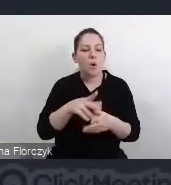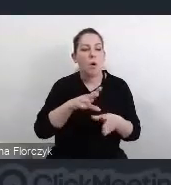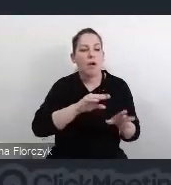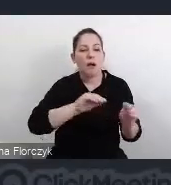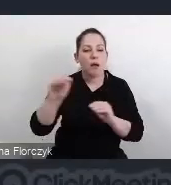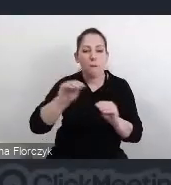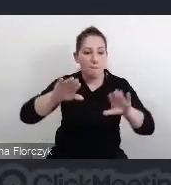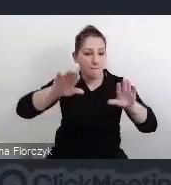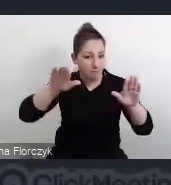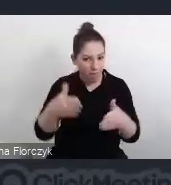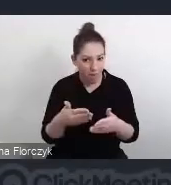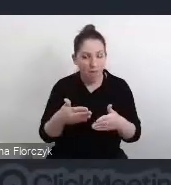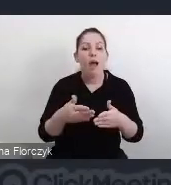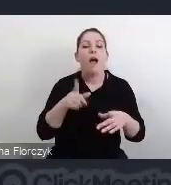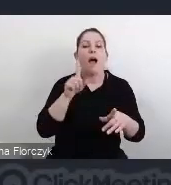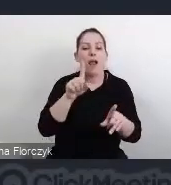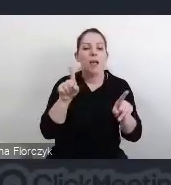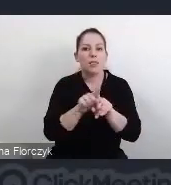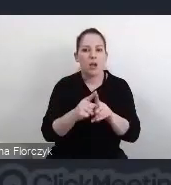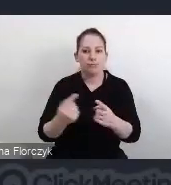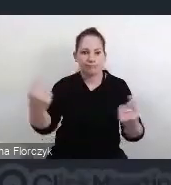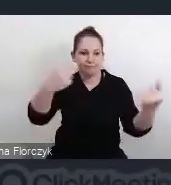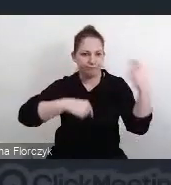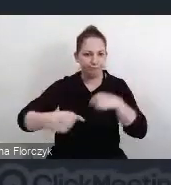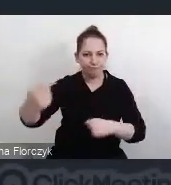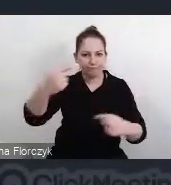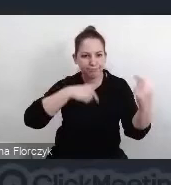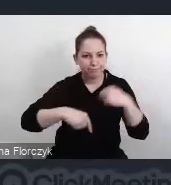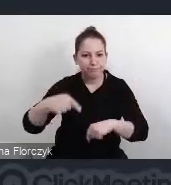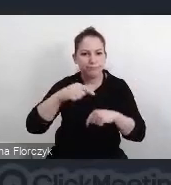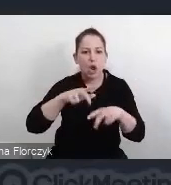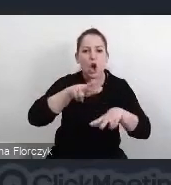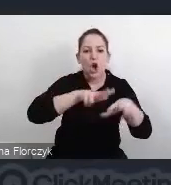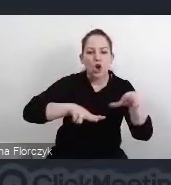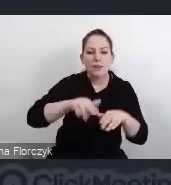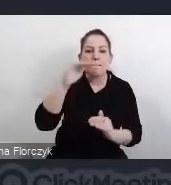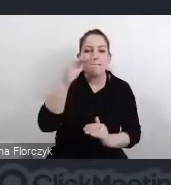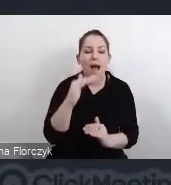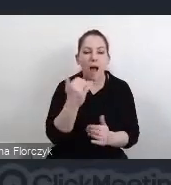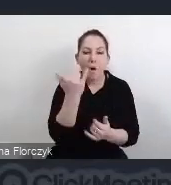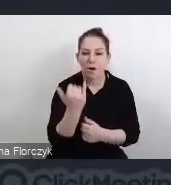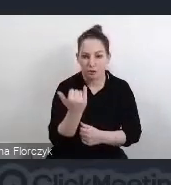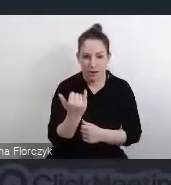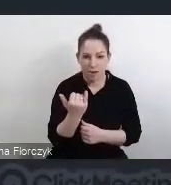ale odnotowały przypływ rodzin z małymi dziećmi,